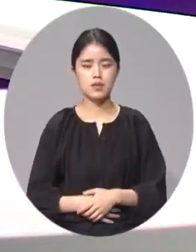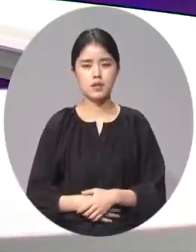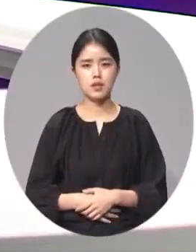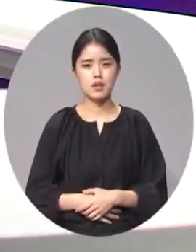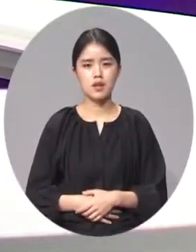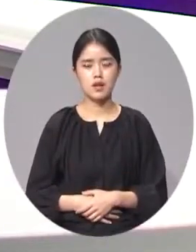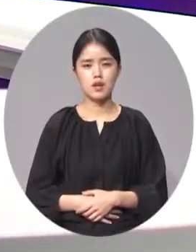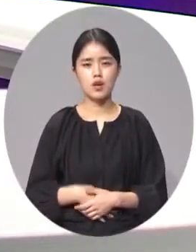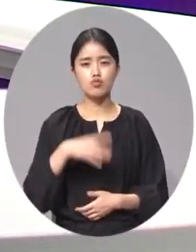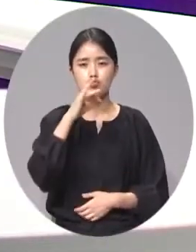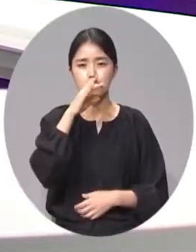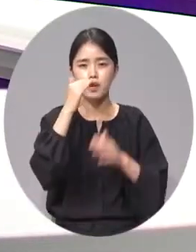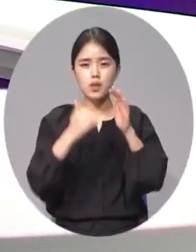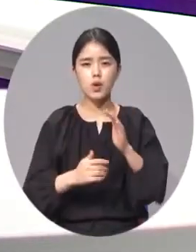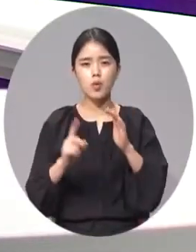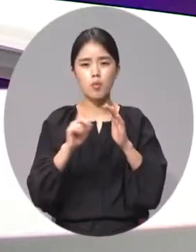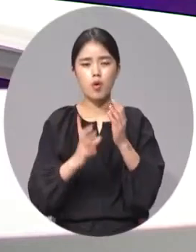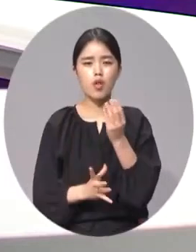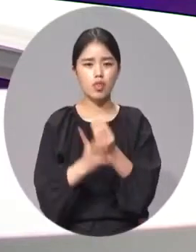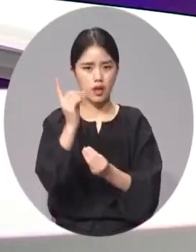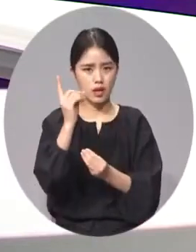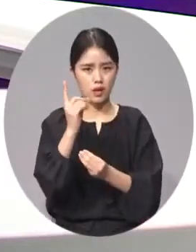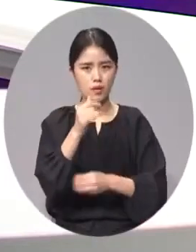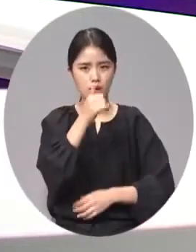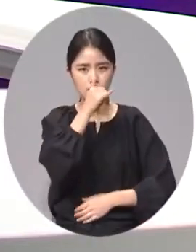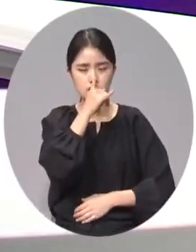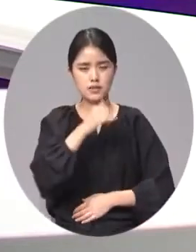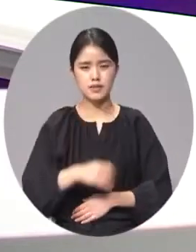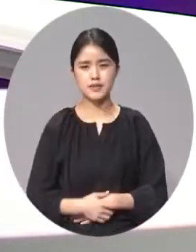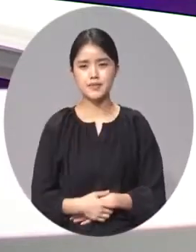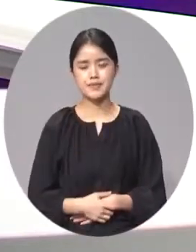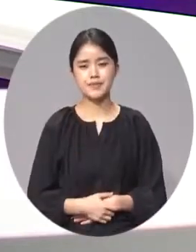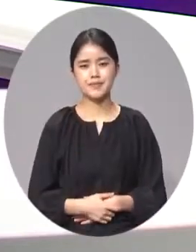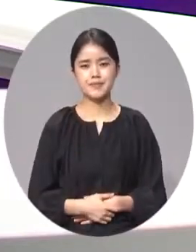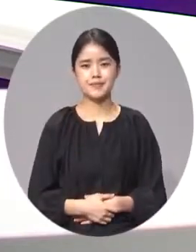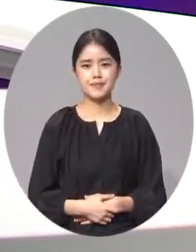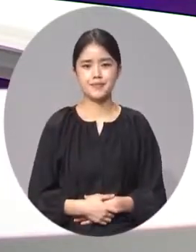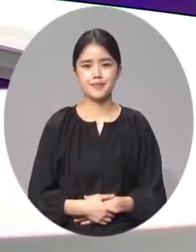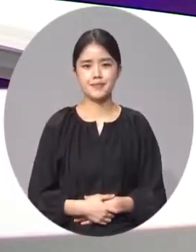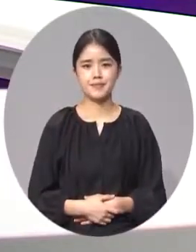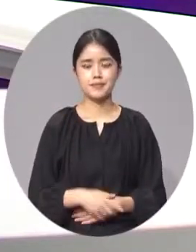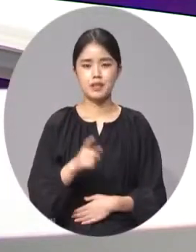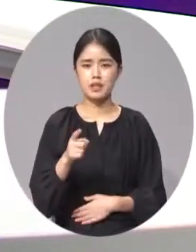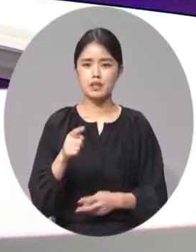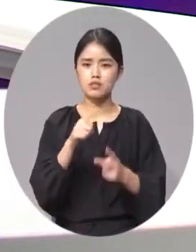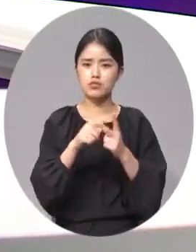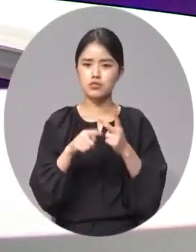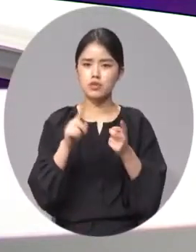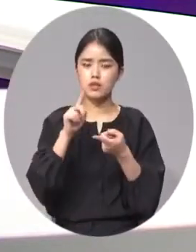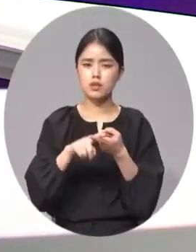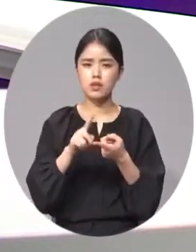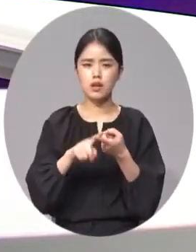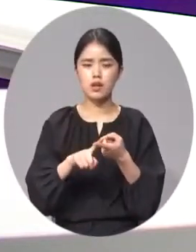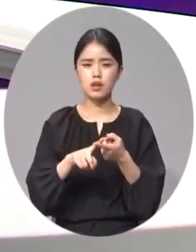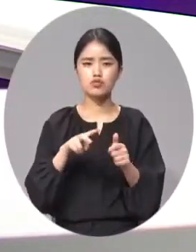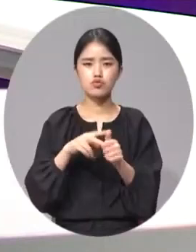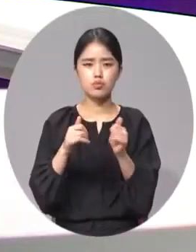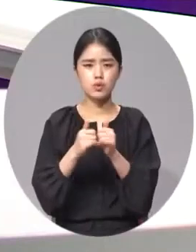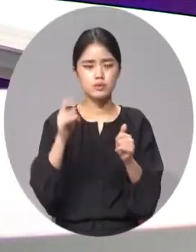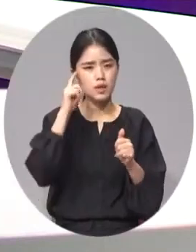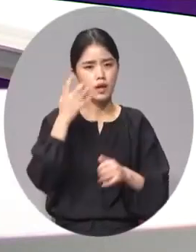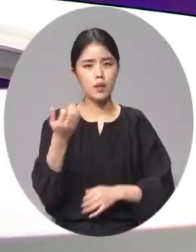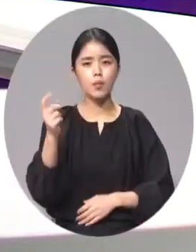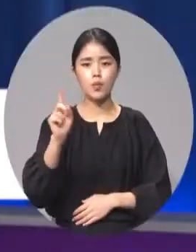궁금해하시는 내용중에 단위가 를 빼놓을 수 없을거 같은데 아 이 두 가지에 대해서 우리 후 님 어떤